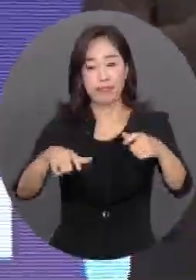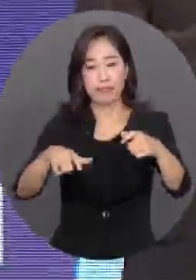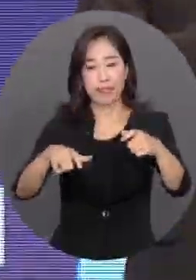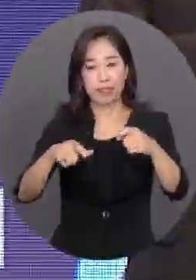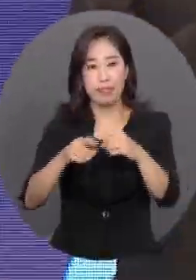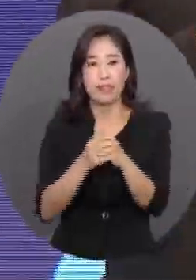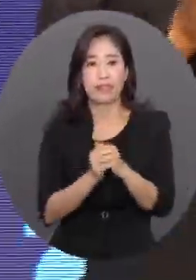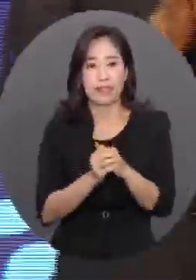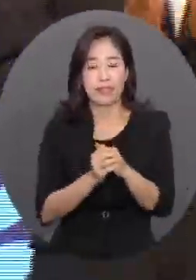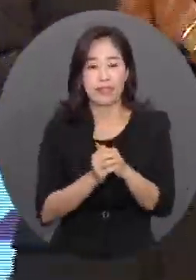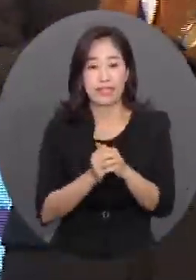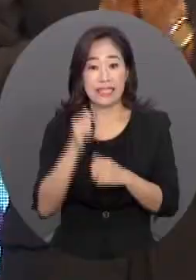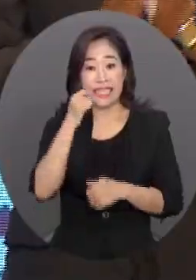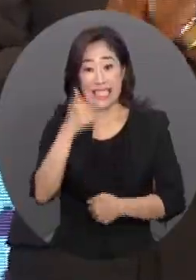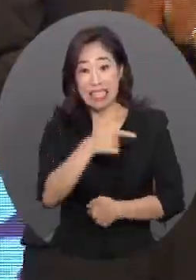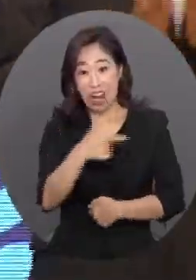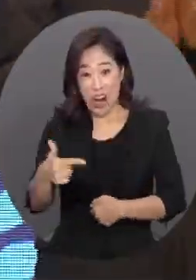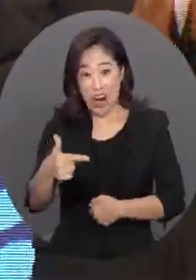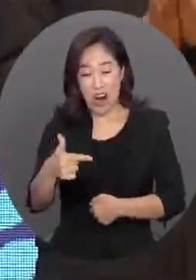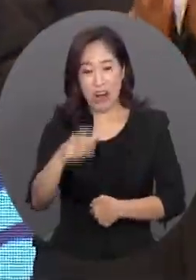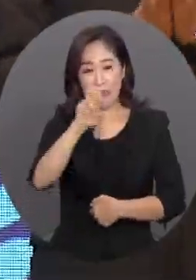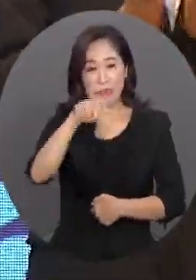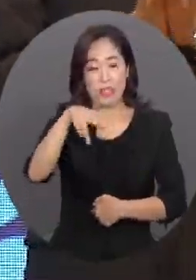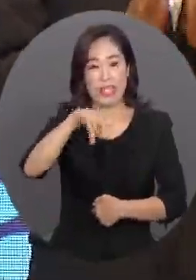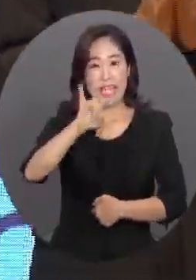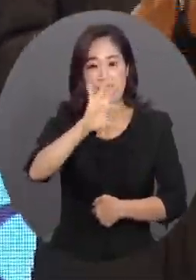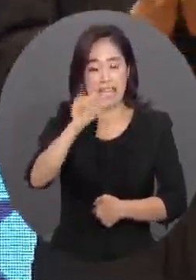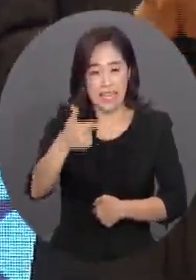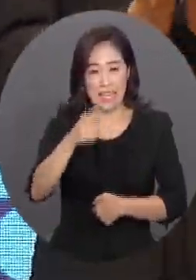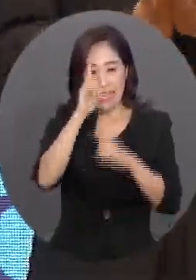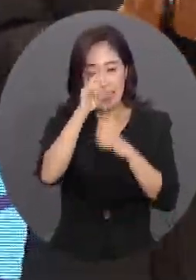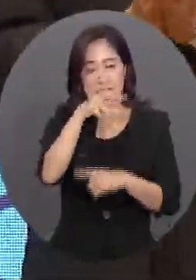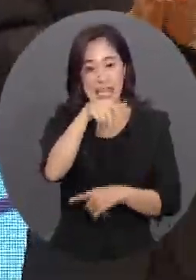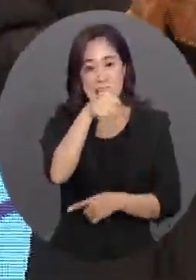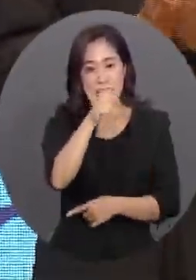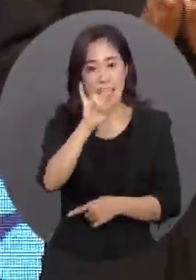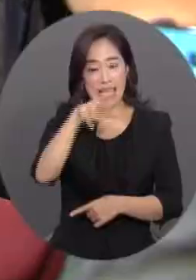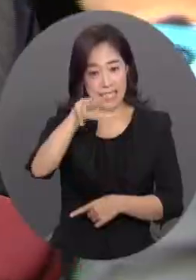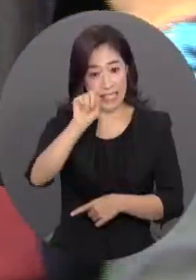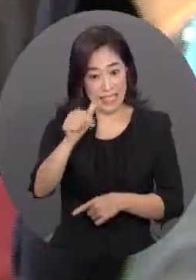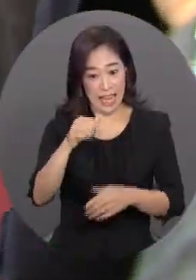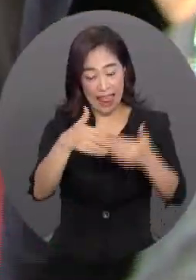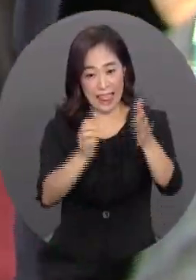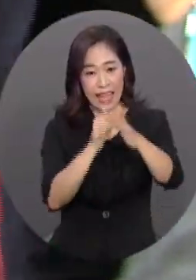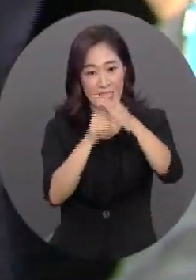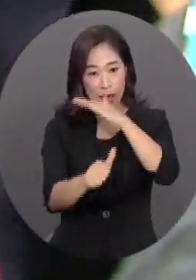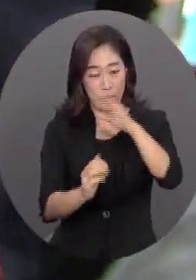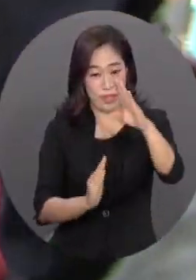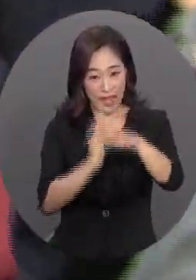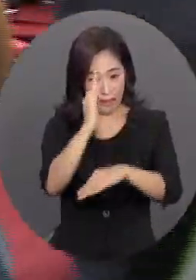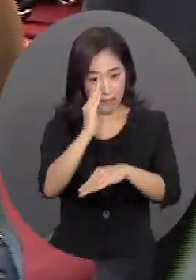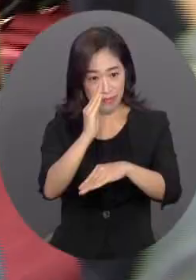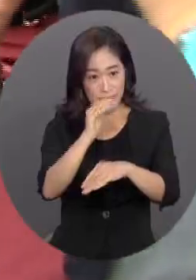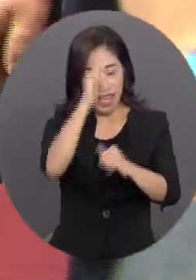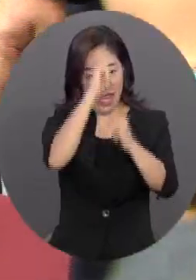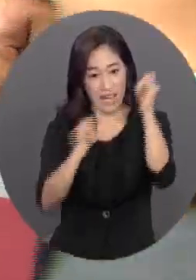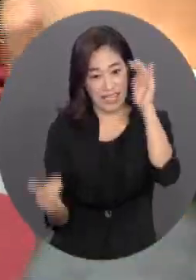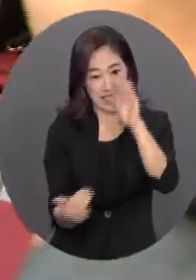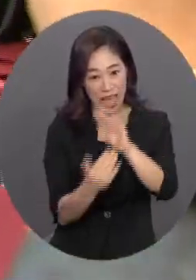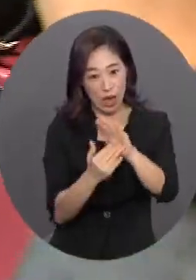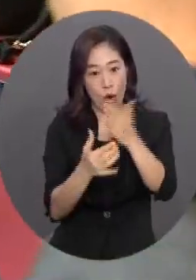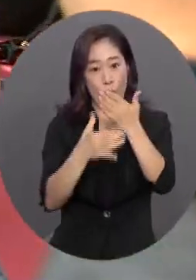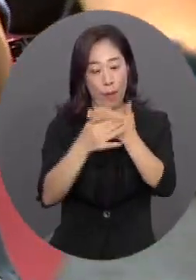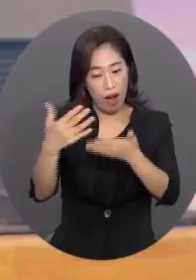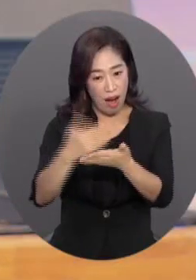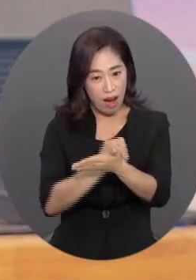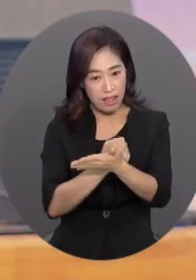지지세를 받은 이재명 후보는 이제 문재인, 이해찬 등 전 당대표들을 뛰어넘는 역대 최고 득표율까지 바라볼 수 있게